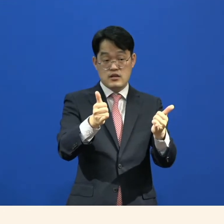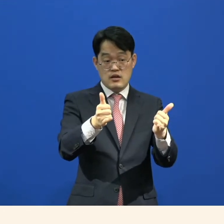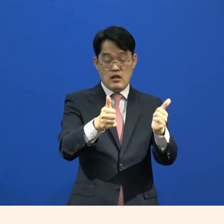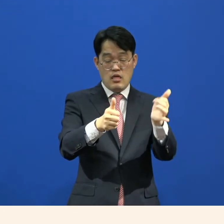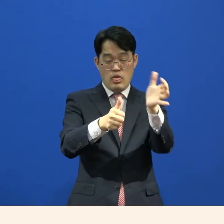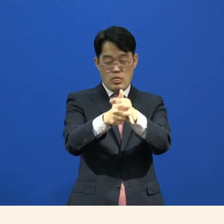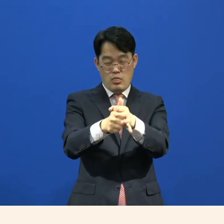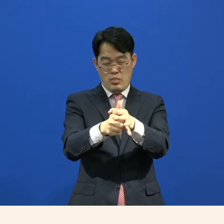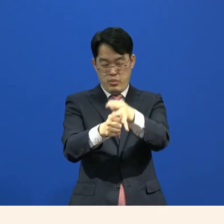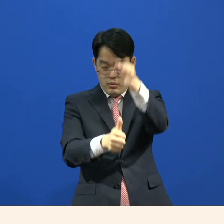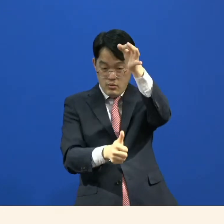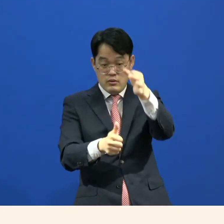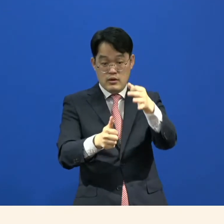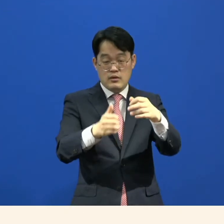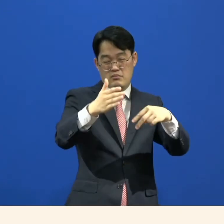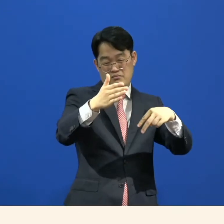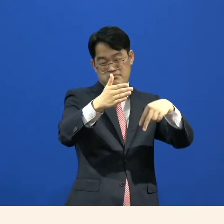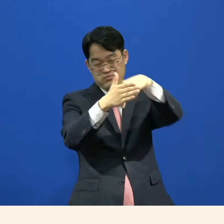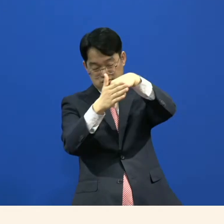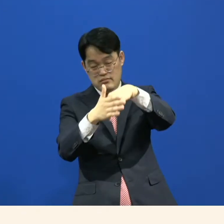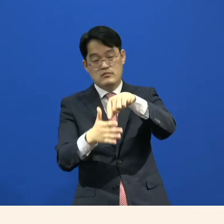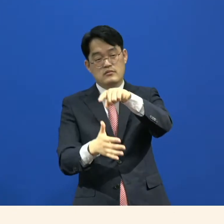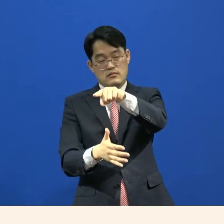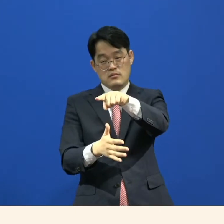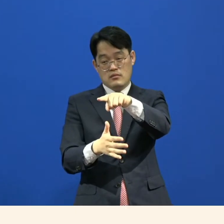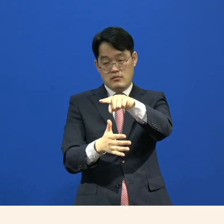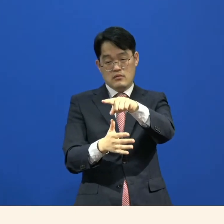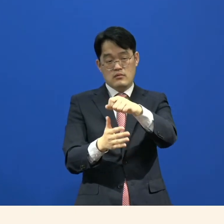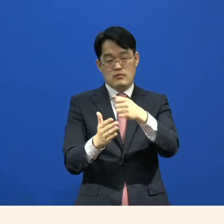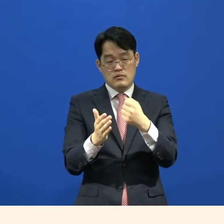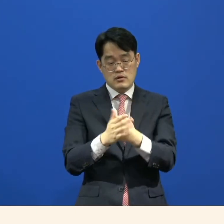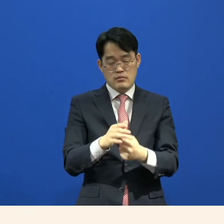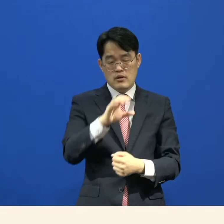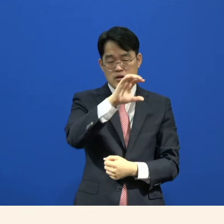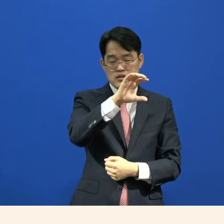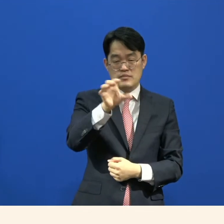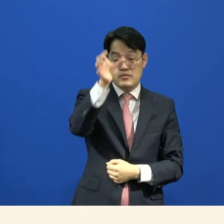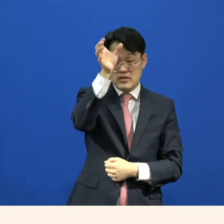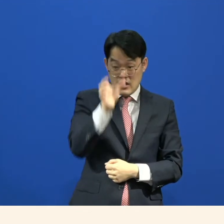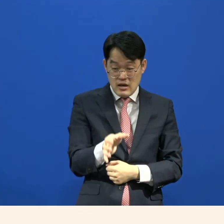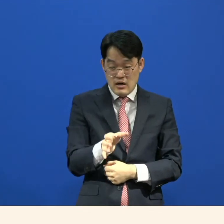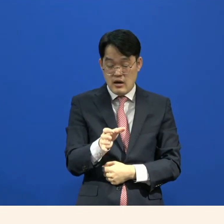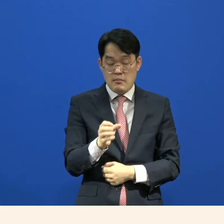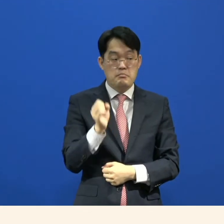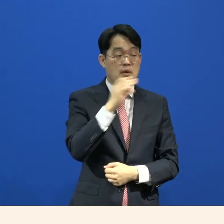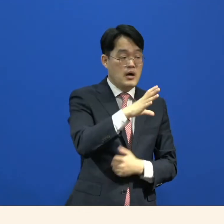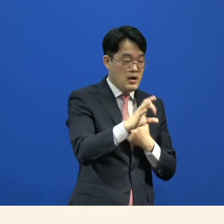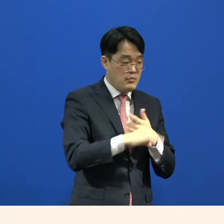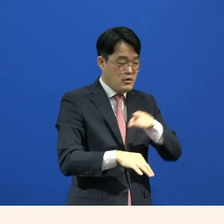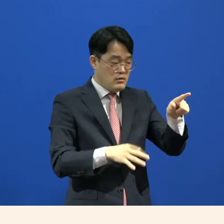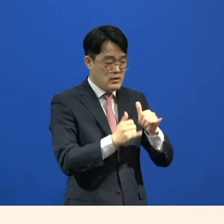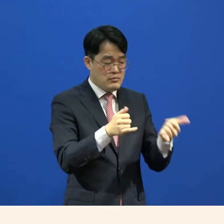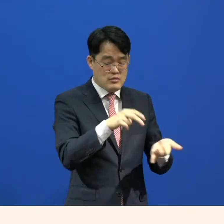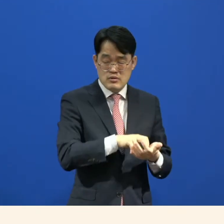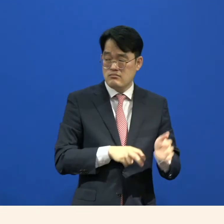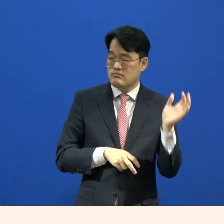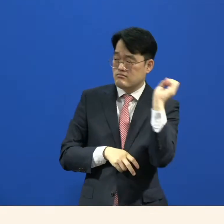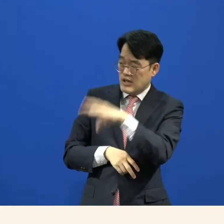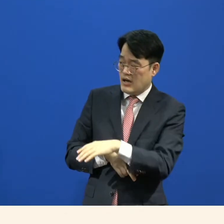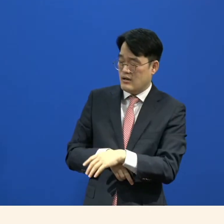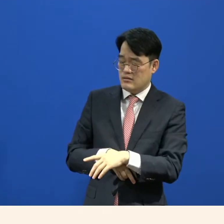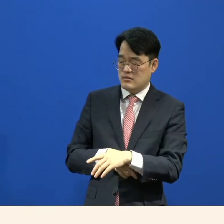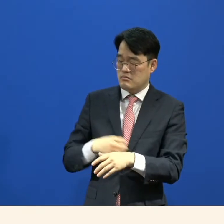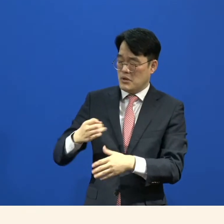형틀. 십자가 하면 떠오르는 게 뭐예요? 기분 나쁜 거야. 막 끔찍하고 공포스러운 거고